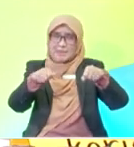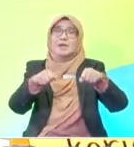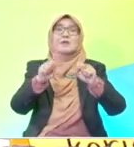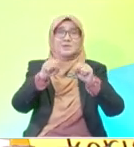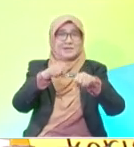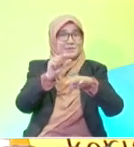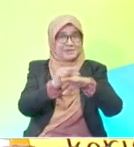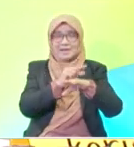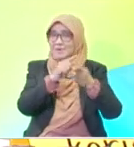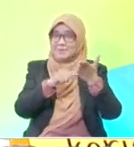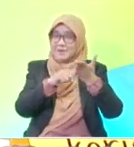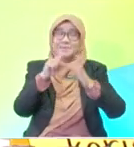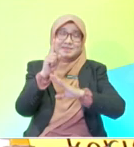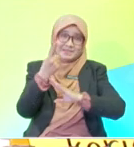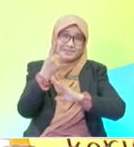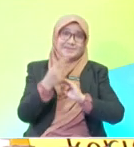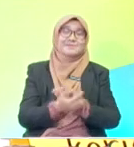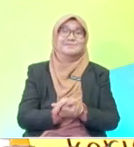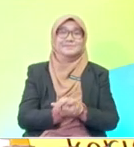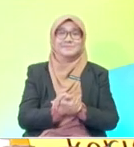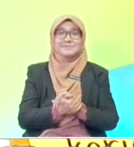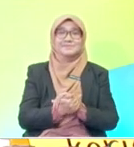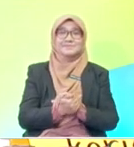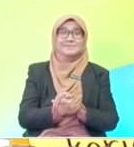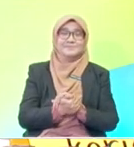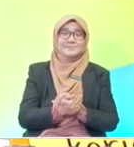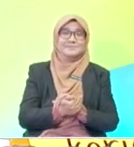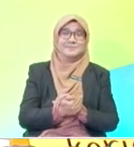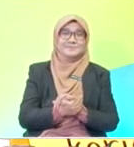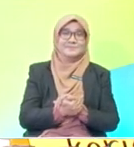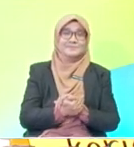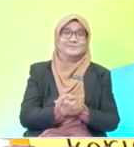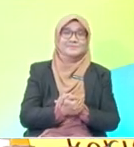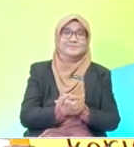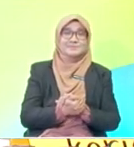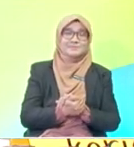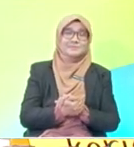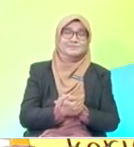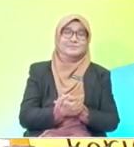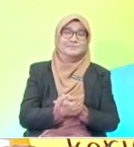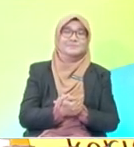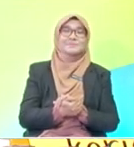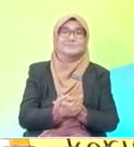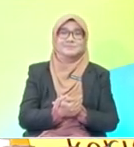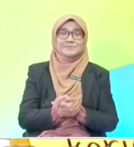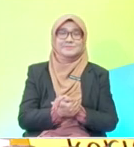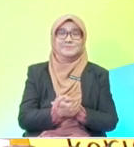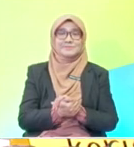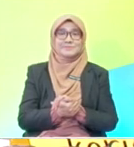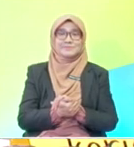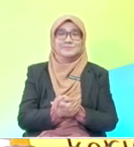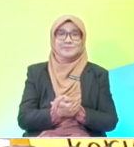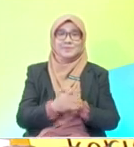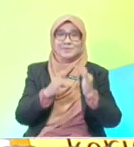bintanglah kepada murid tersebut. Bila kita tengok kreatif murid ni, dia dapat olah bahan. Betul. Kan okey, untuk Abang Fizi cuba tengok